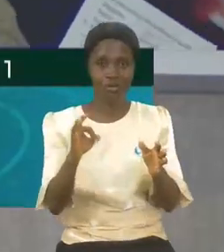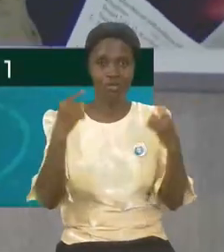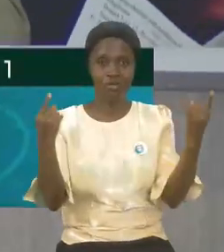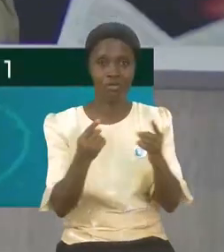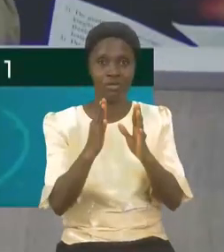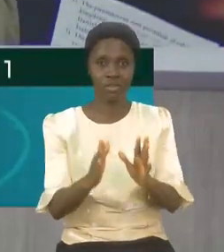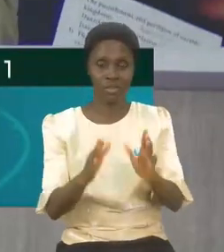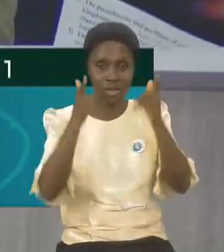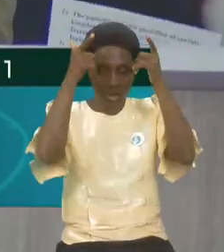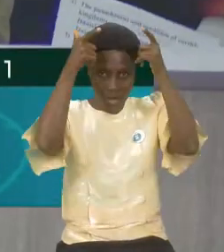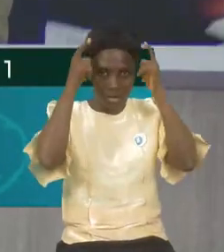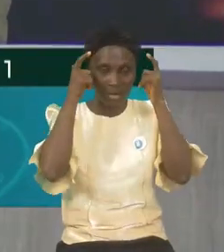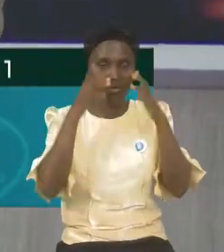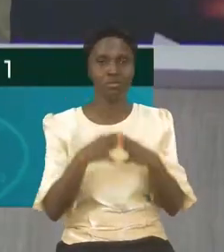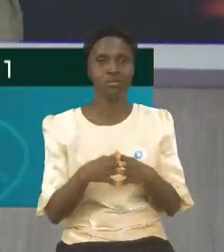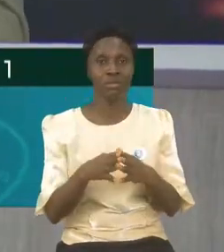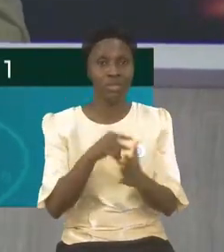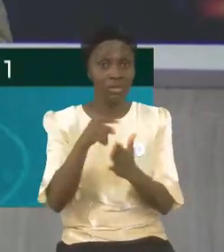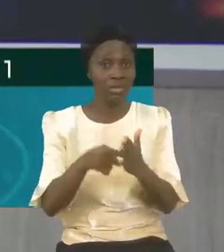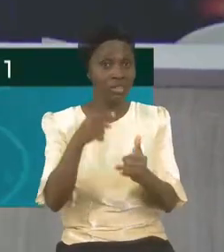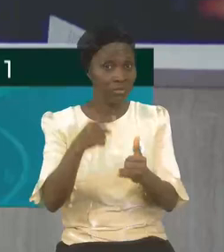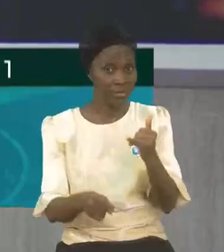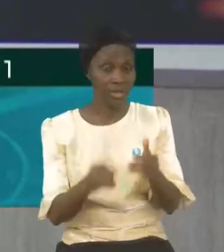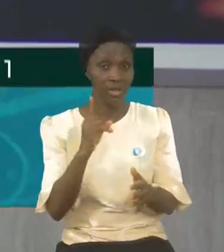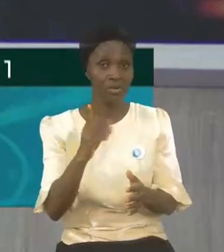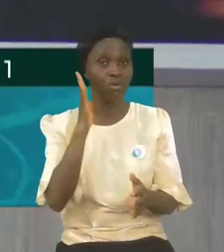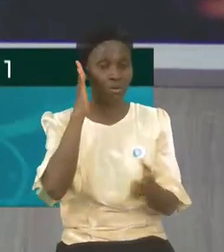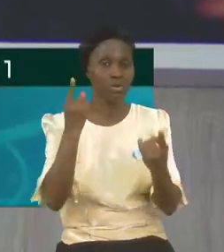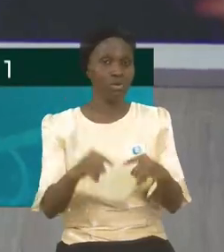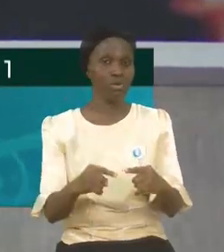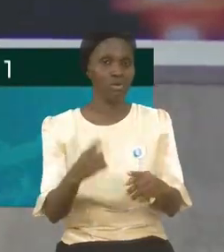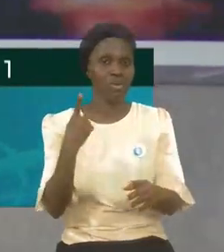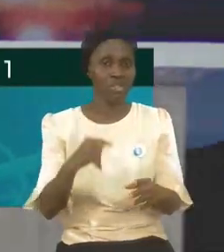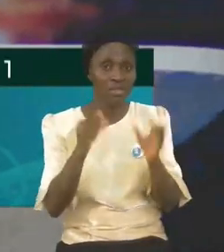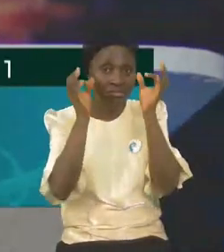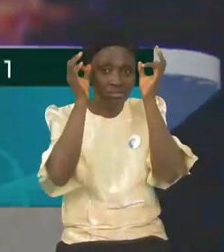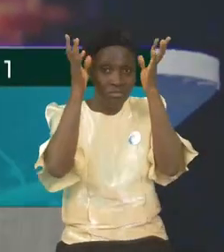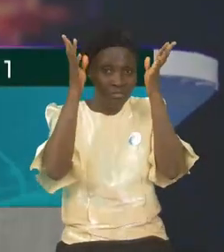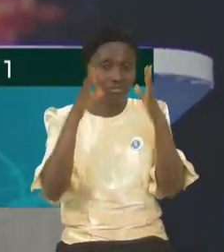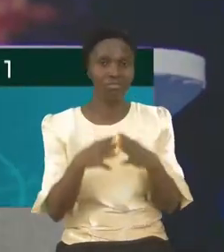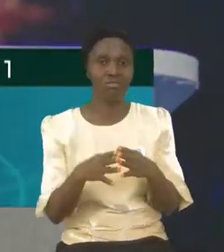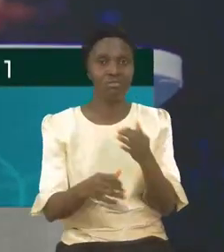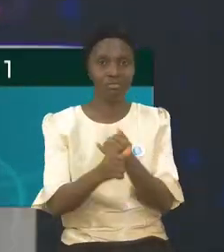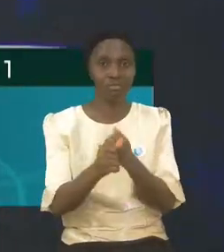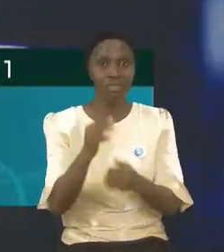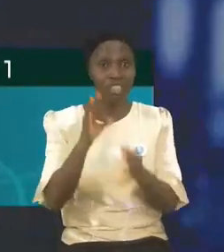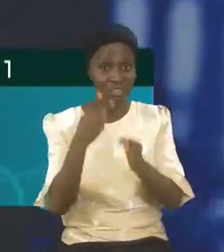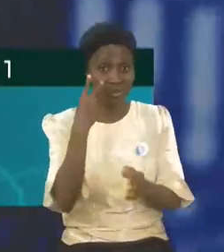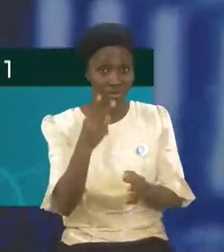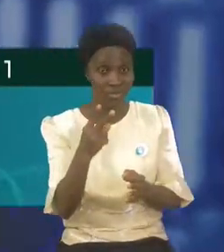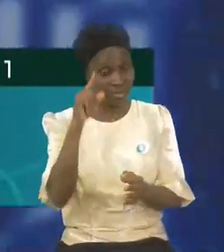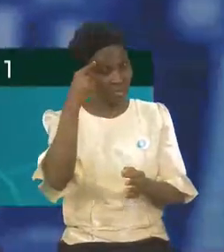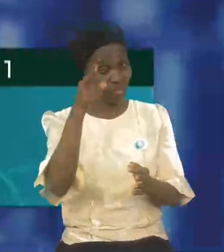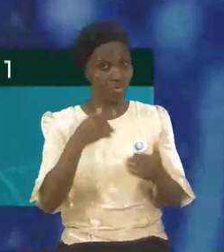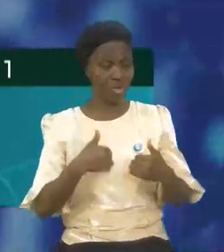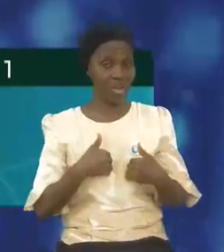brutalité étrangère, des couronnes, des nations. Oui, ce dernier viendra. La